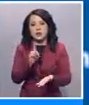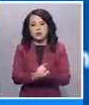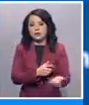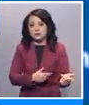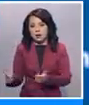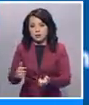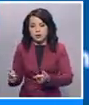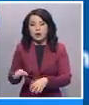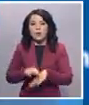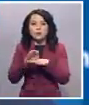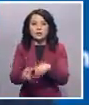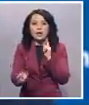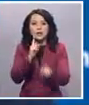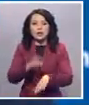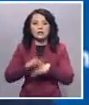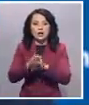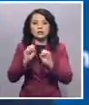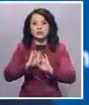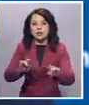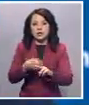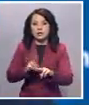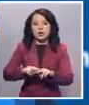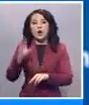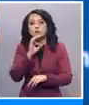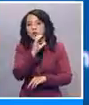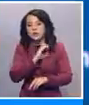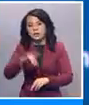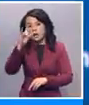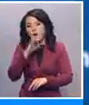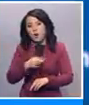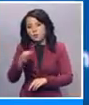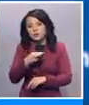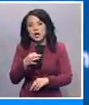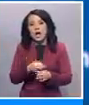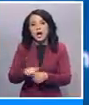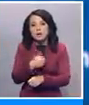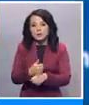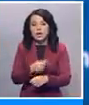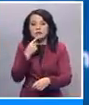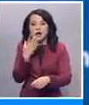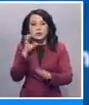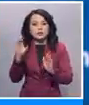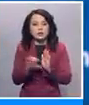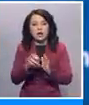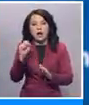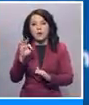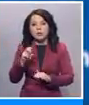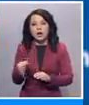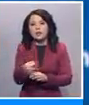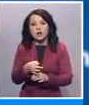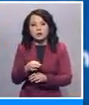Қазір өткен селекторлық жиылыста солтүстік облыстың әкімдері баяндамаларын жасады. Мысалы, Ақмола облысының